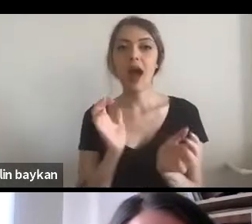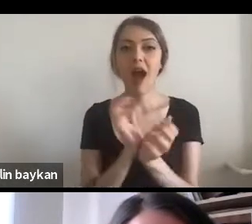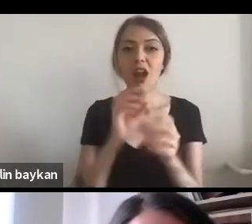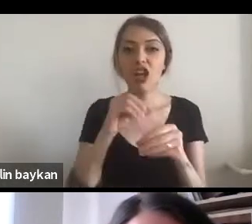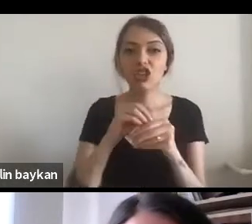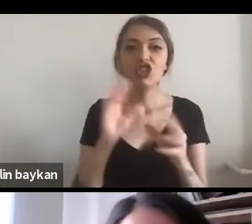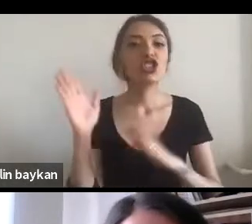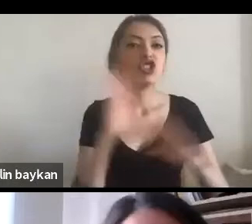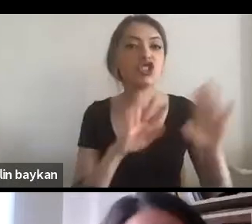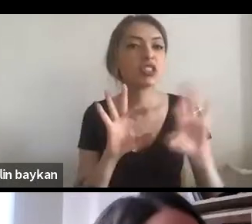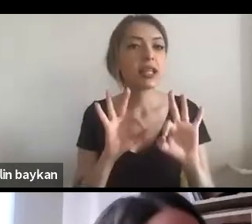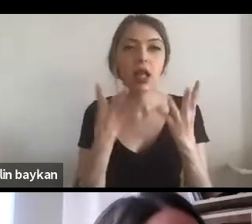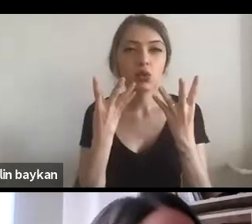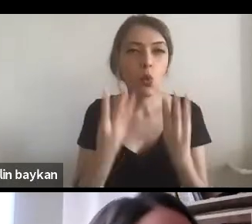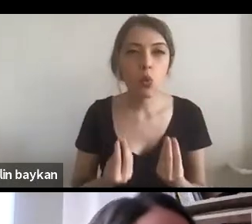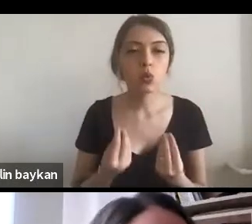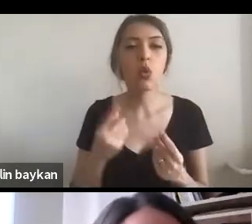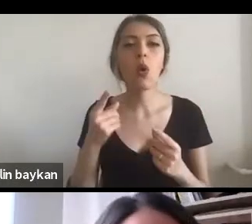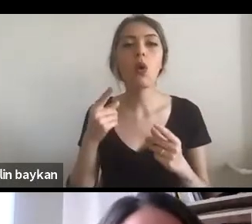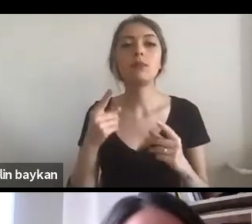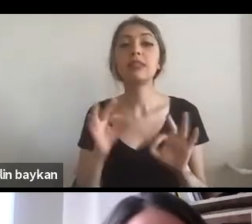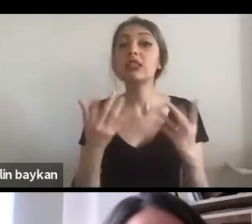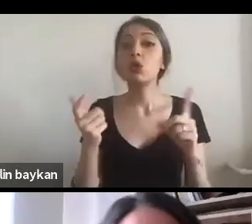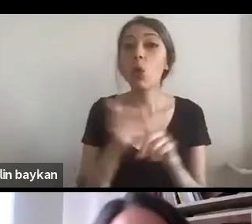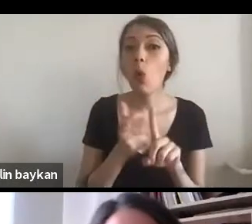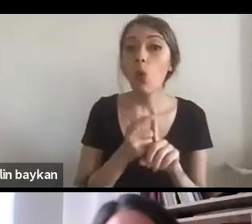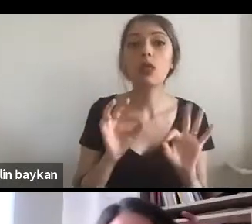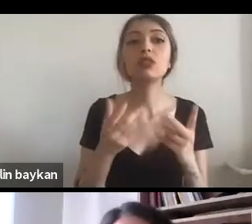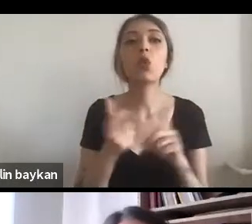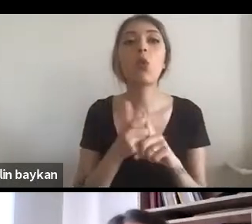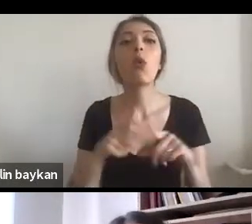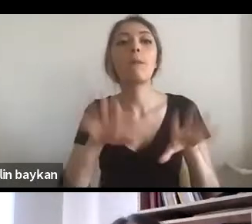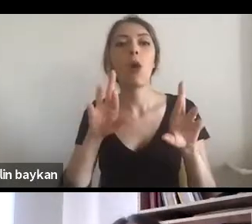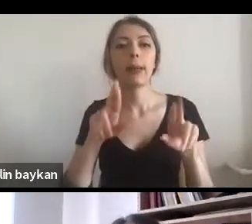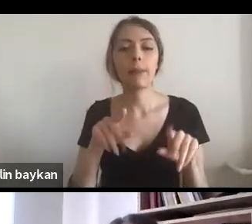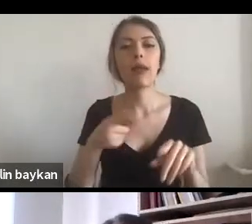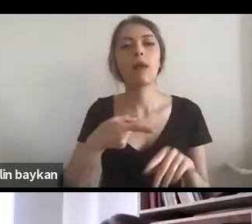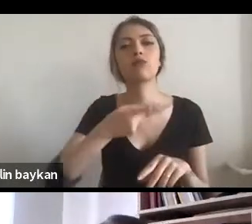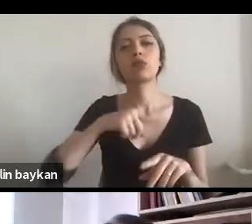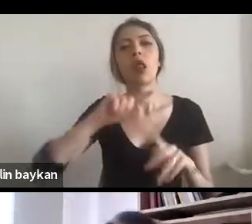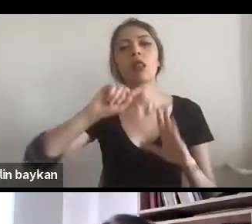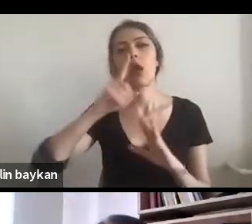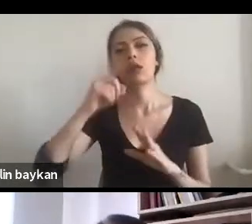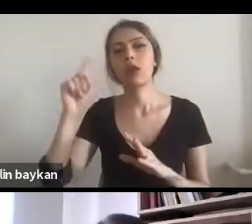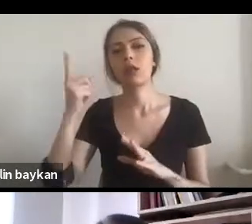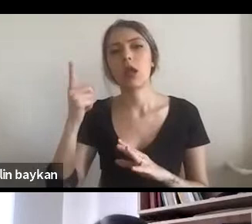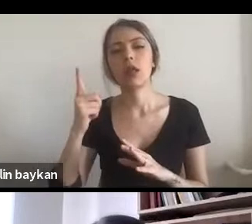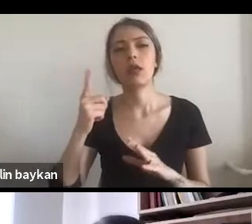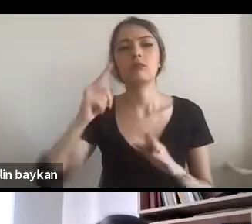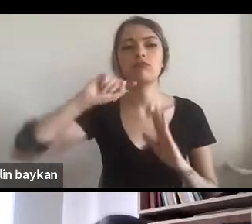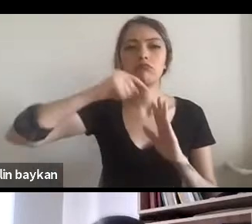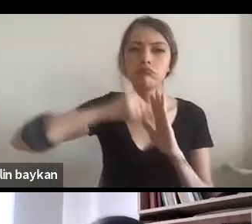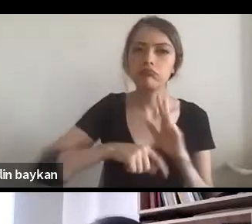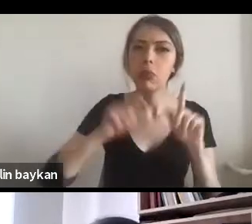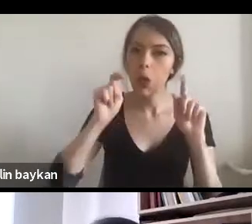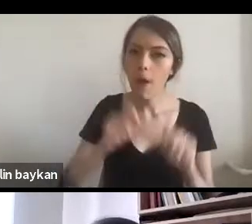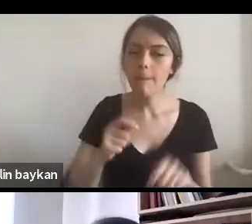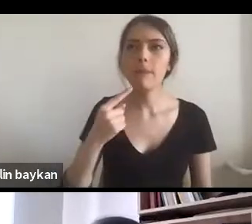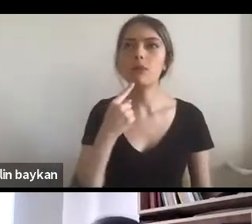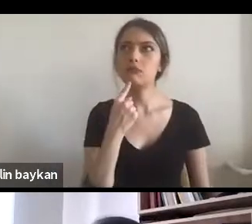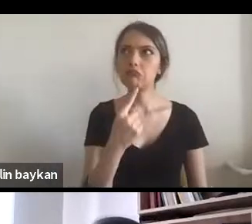ya da korunamıyorlar. Zaten STK olarak üzerinde çalıştığımız konular. Bu nedenle biz bunu gayet güzel yaparız